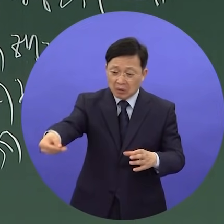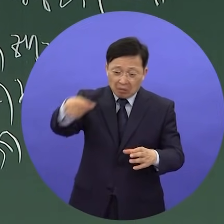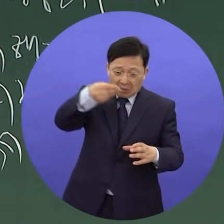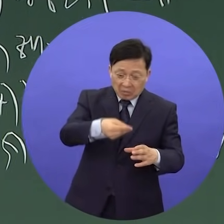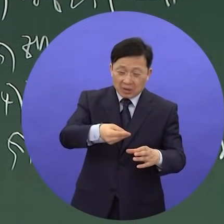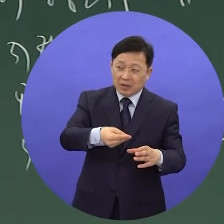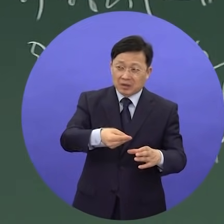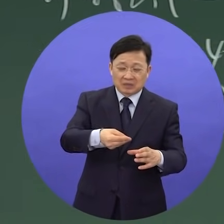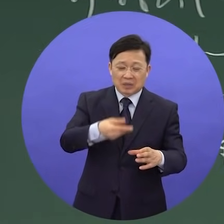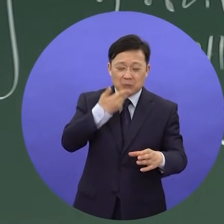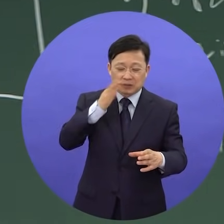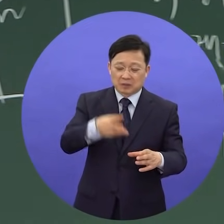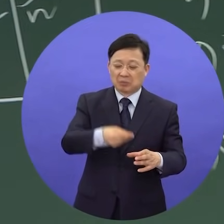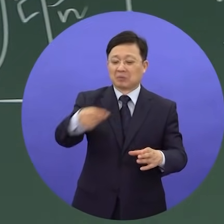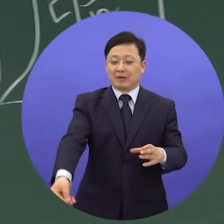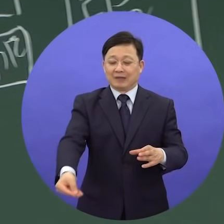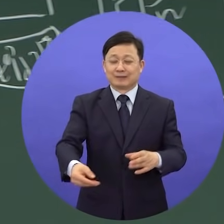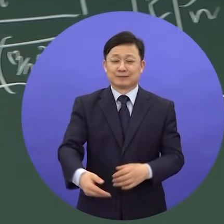근데